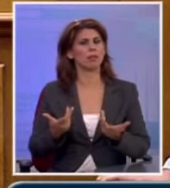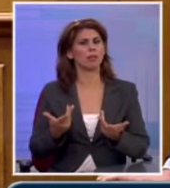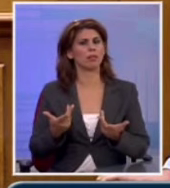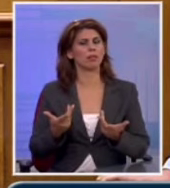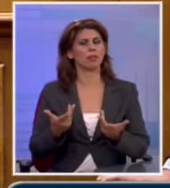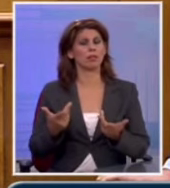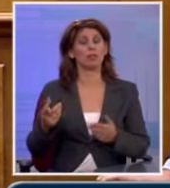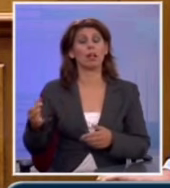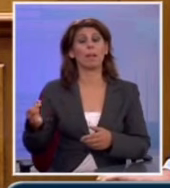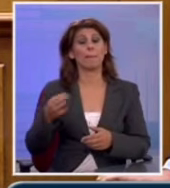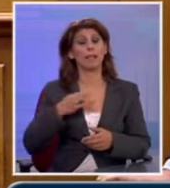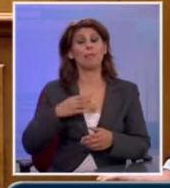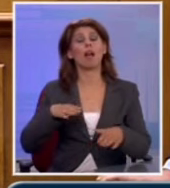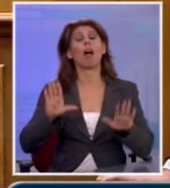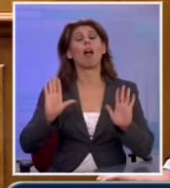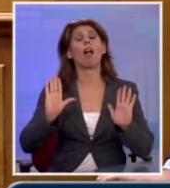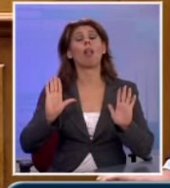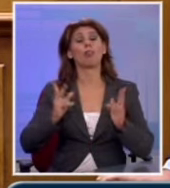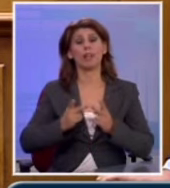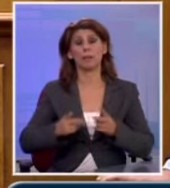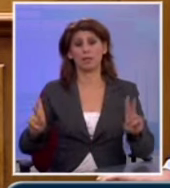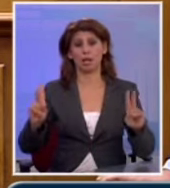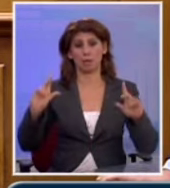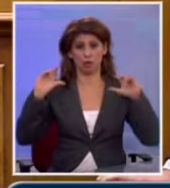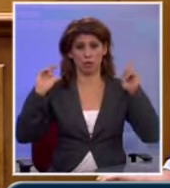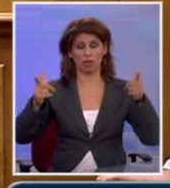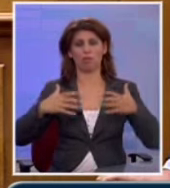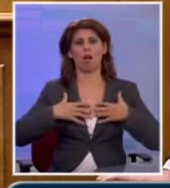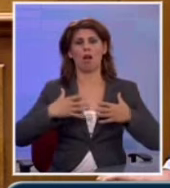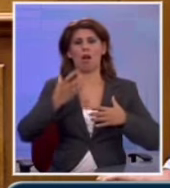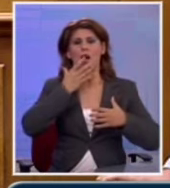δεν επιτρέπουν στη δημοκρατία να αναπνεύσει.